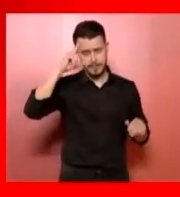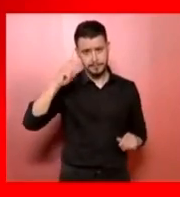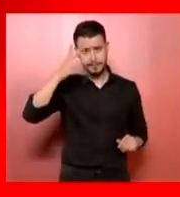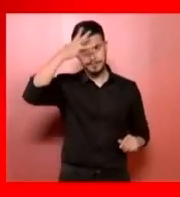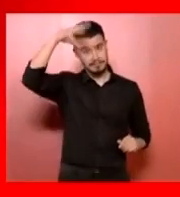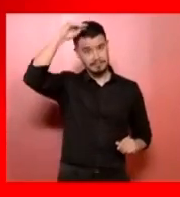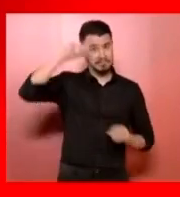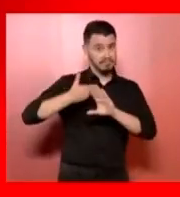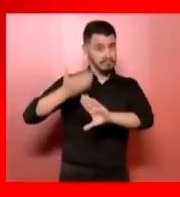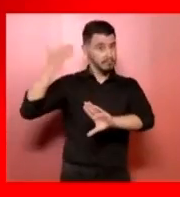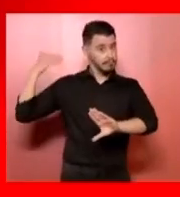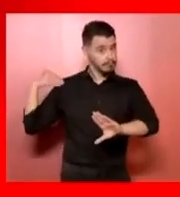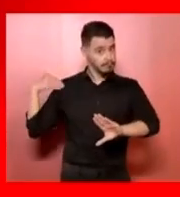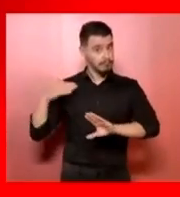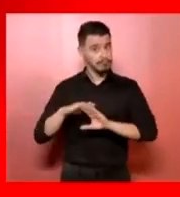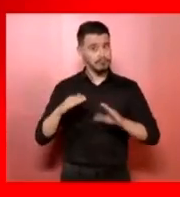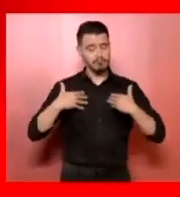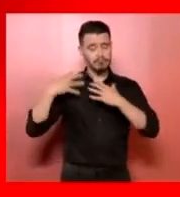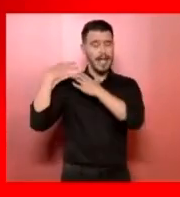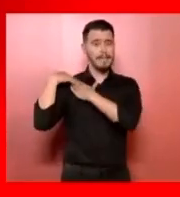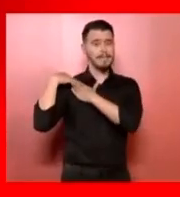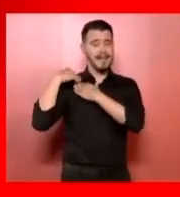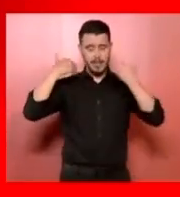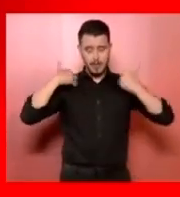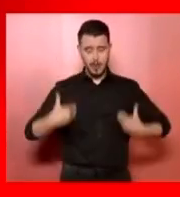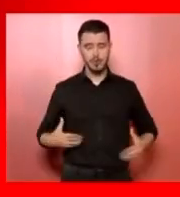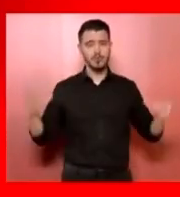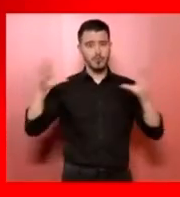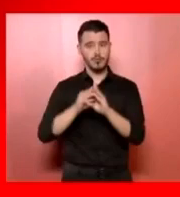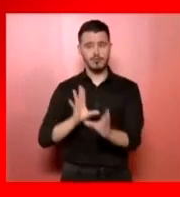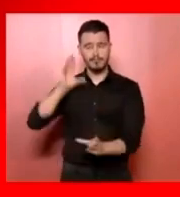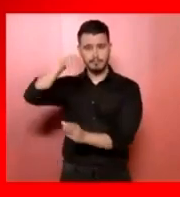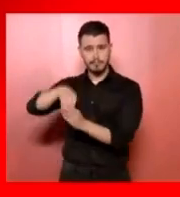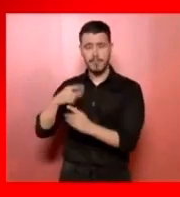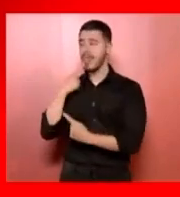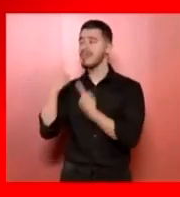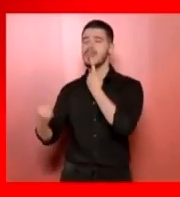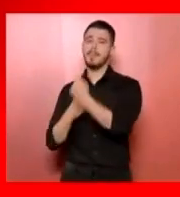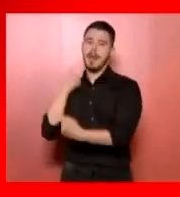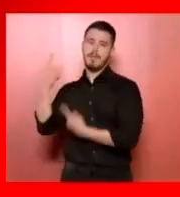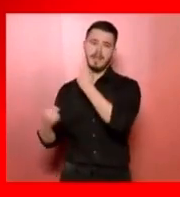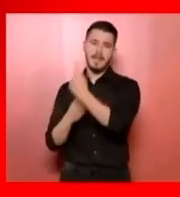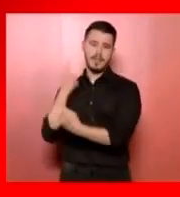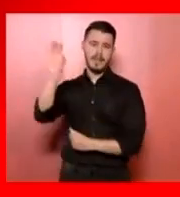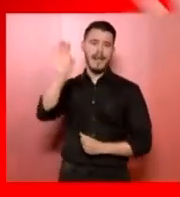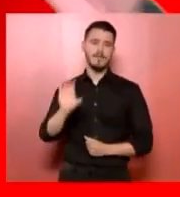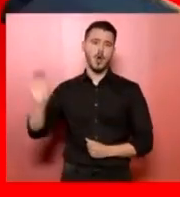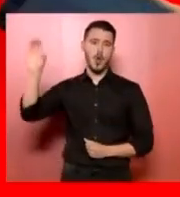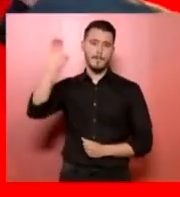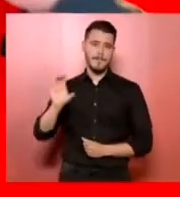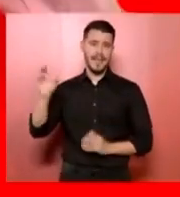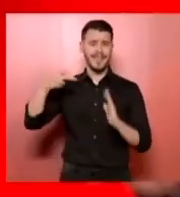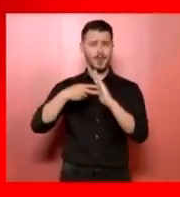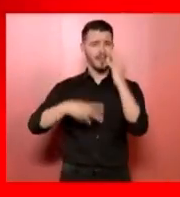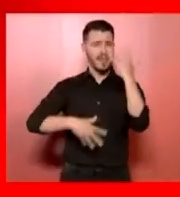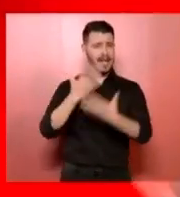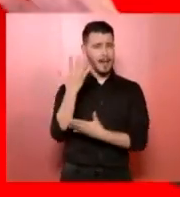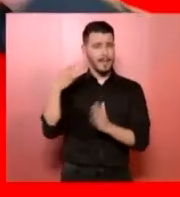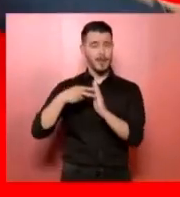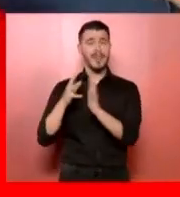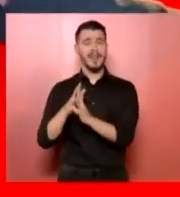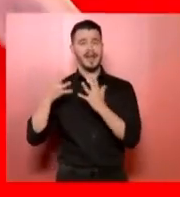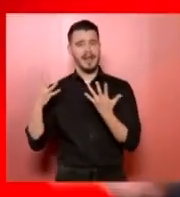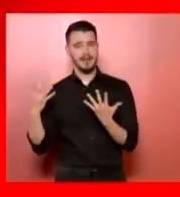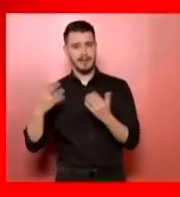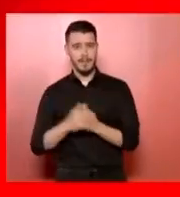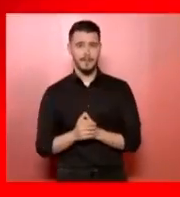ήμουνα υπεύθυνος για τη διαπραγματευτική ομάδα 15 και 19. Καταφέραμε αυτά που είπε και ο